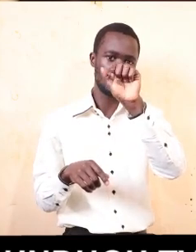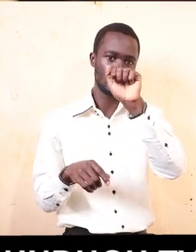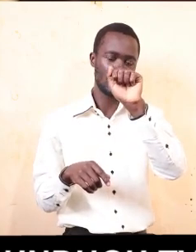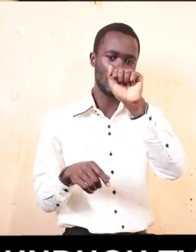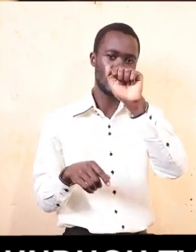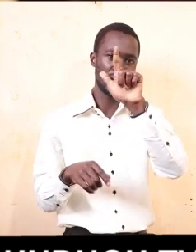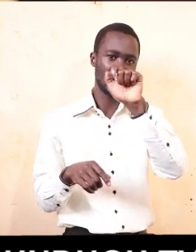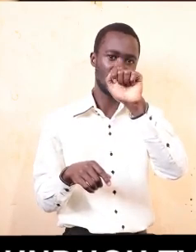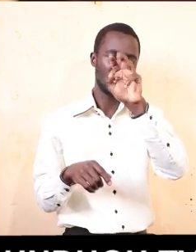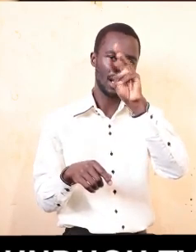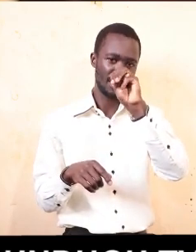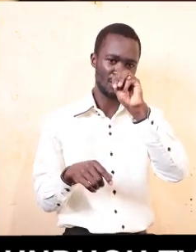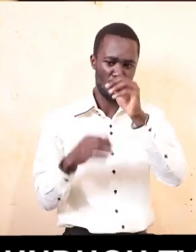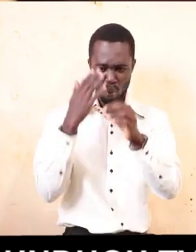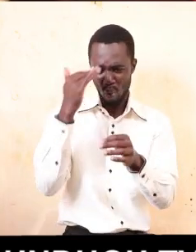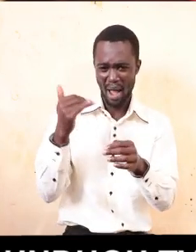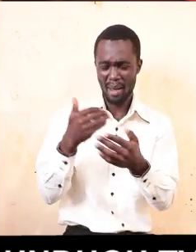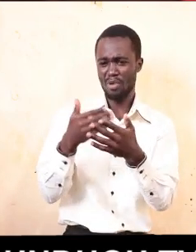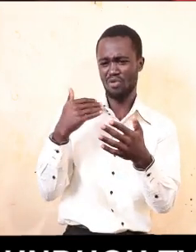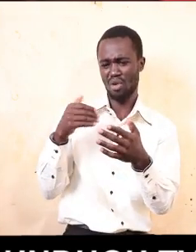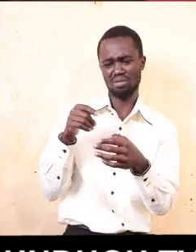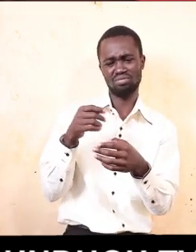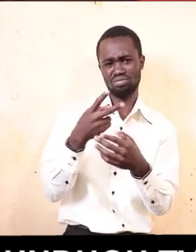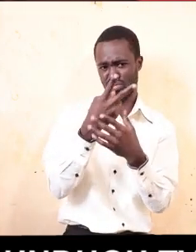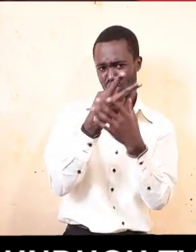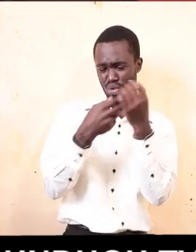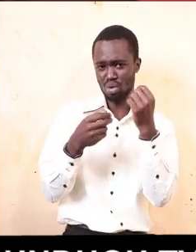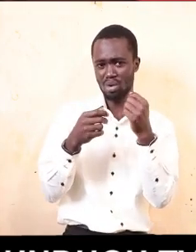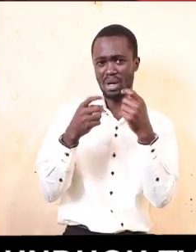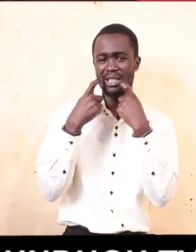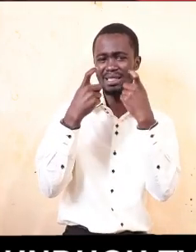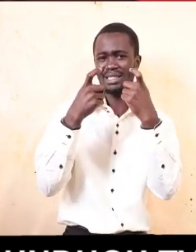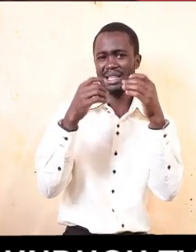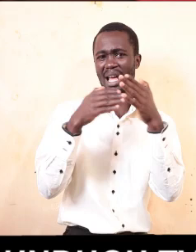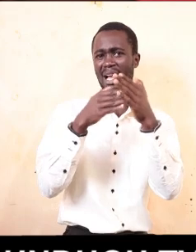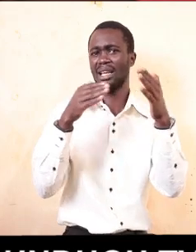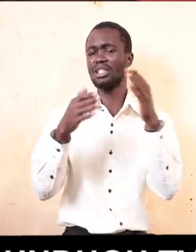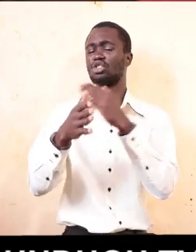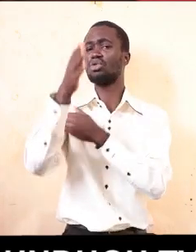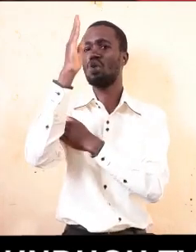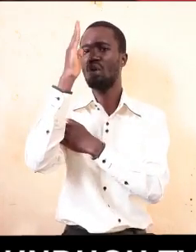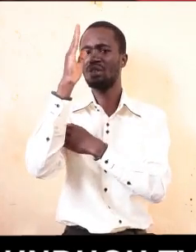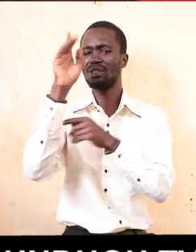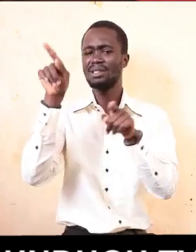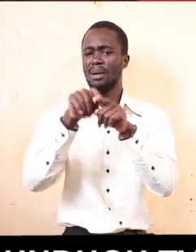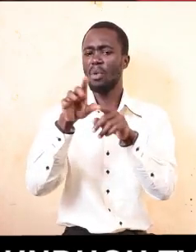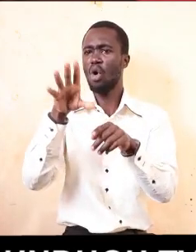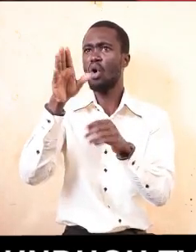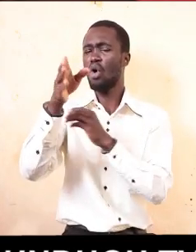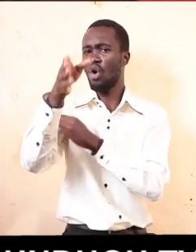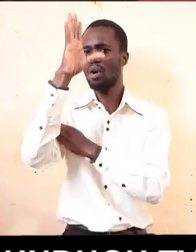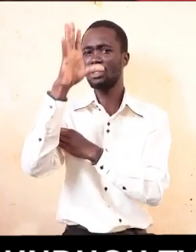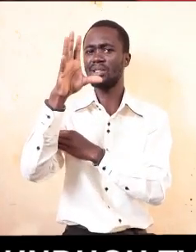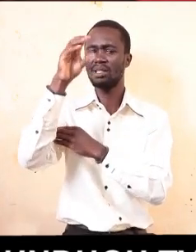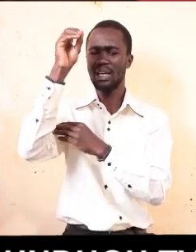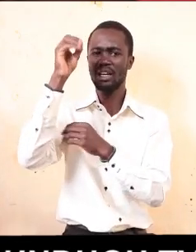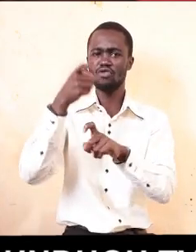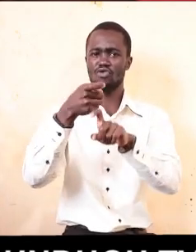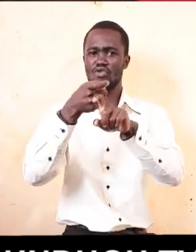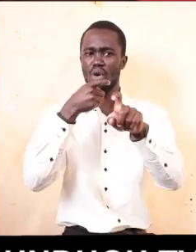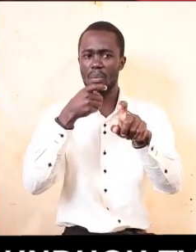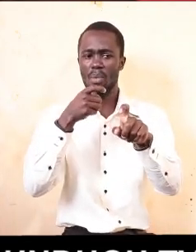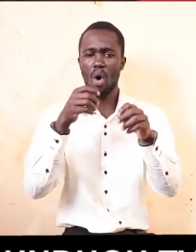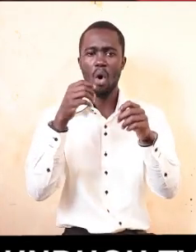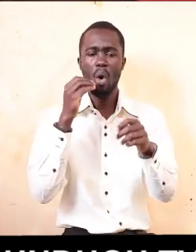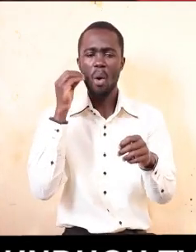ya Mungu, na Mungu akawapeleka Yuda na Yerusalemu, akawapeleka mateka,